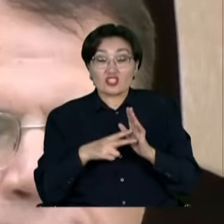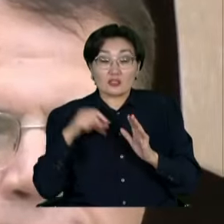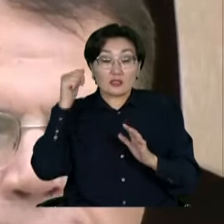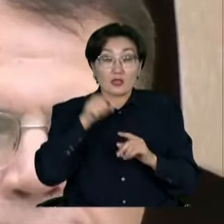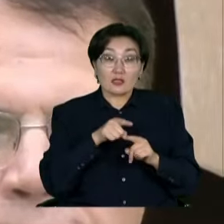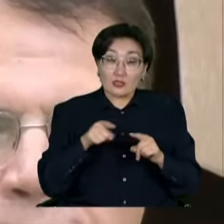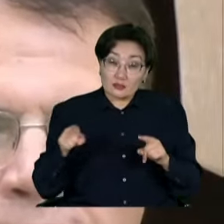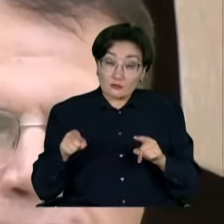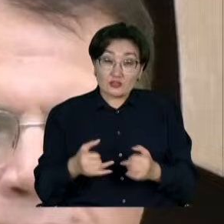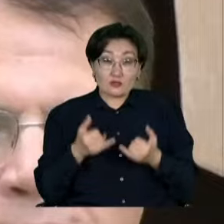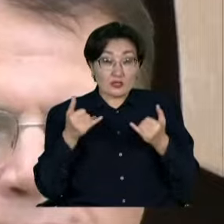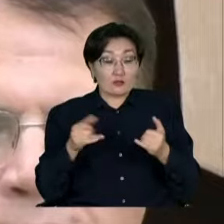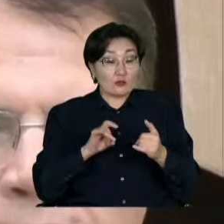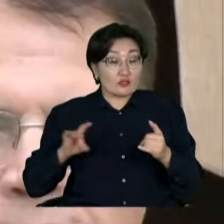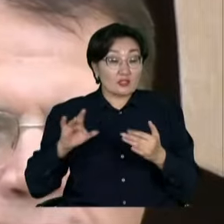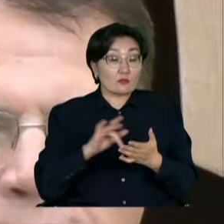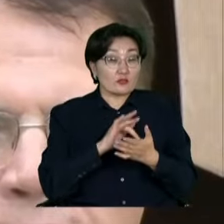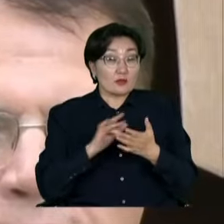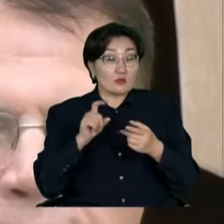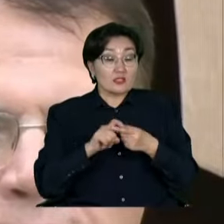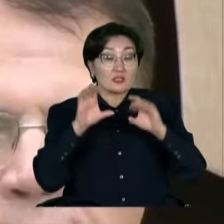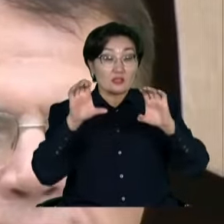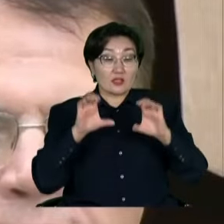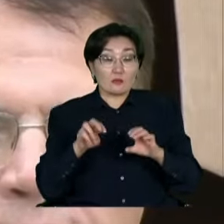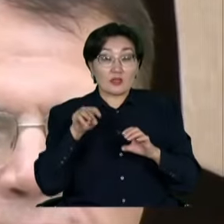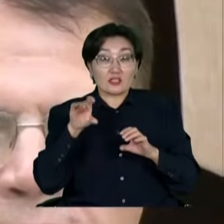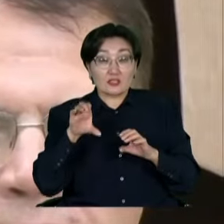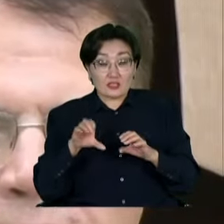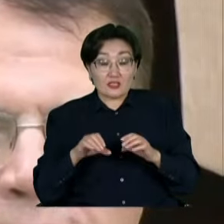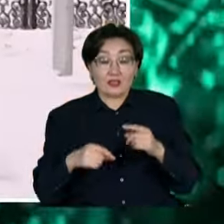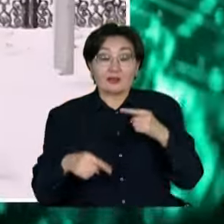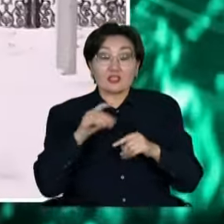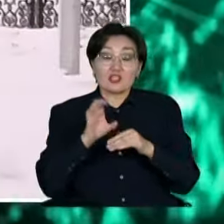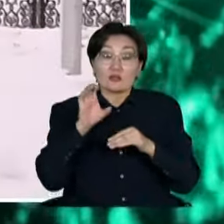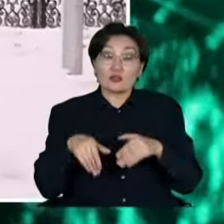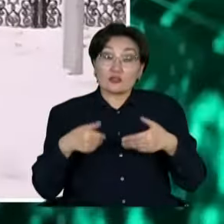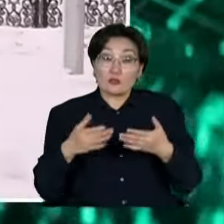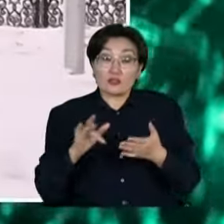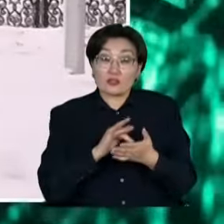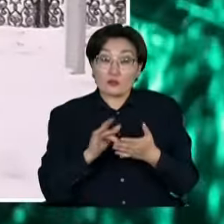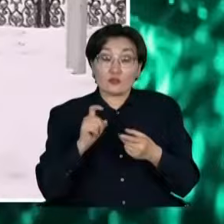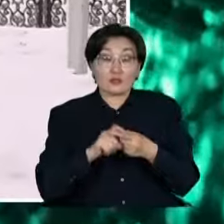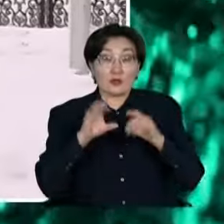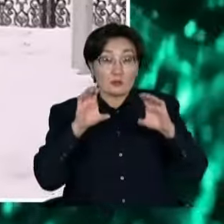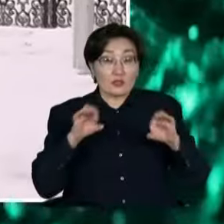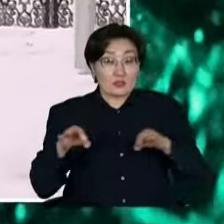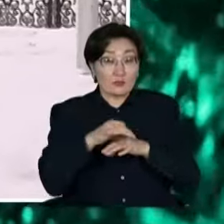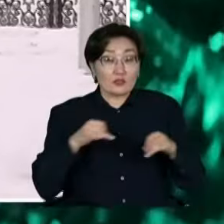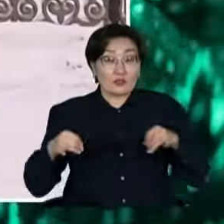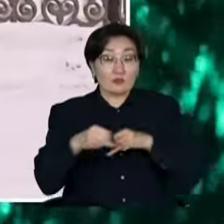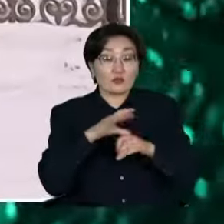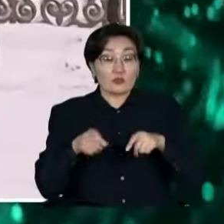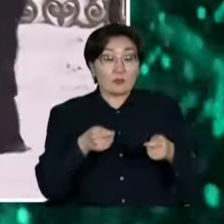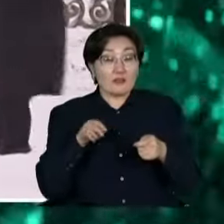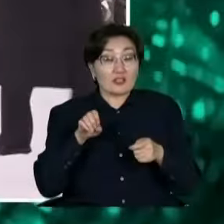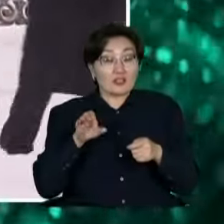2025-2027 жылдарға арналған республикалық бюджет туралы заңды мәжіліске жіберуді ұсынады. Бюджет туралы заң жобасын талқылау барысында Сенат төрағасы